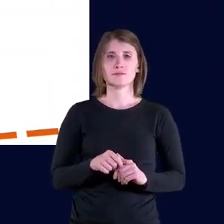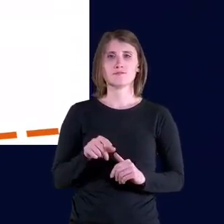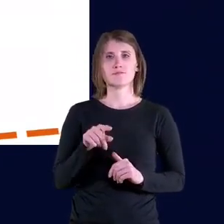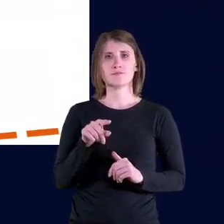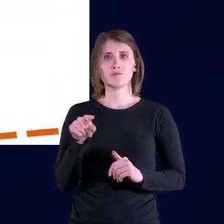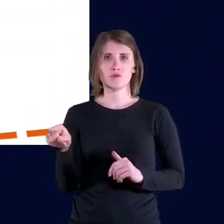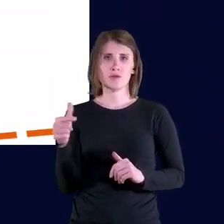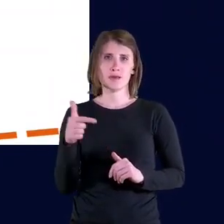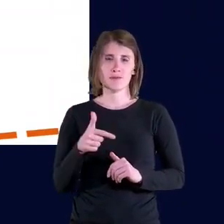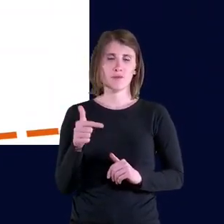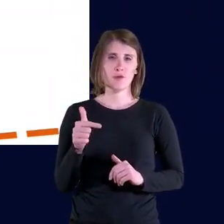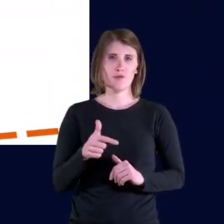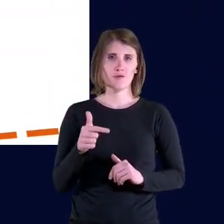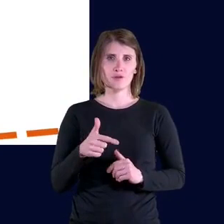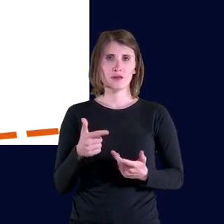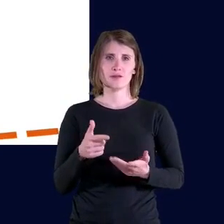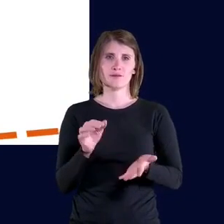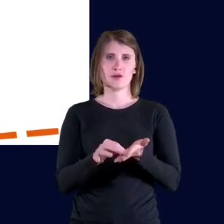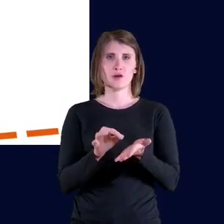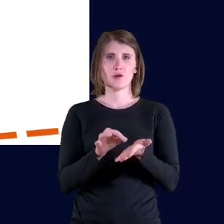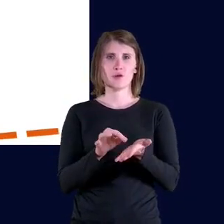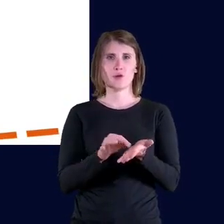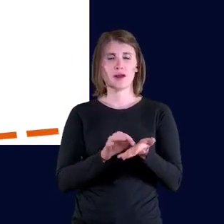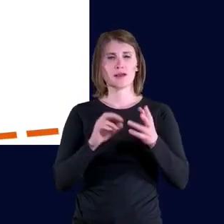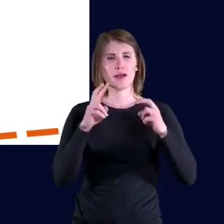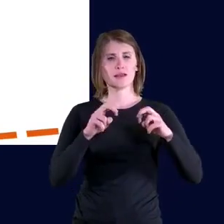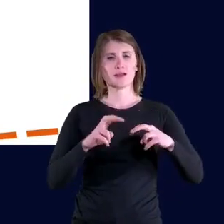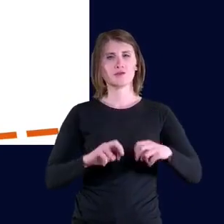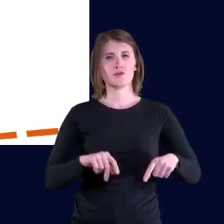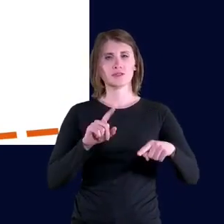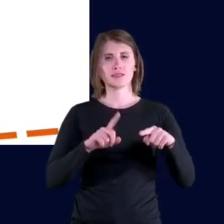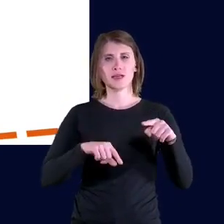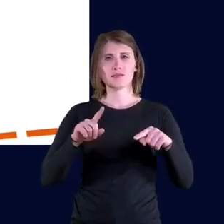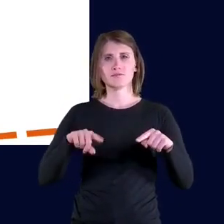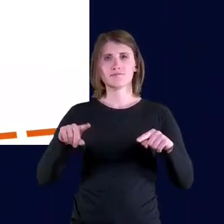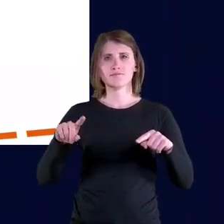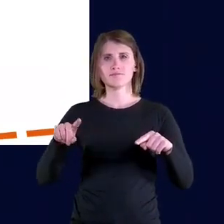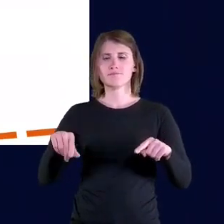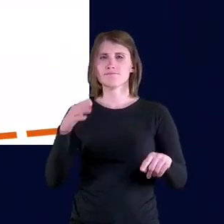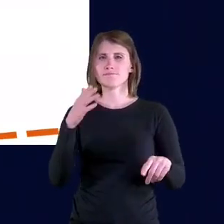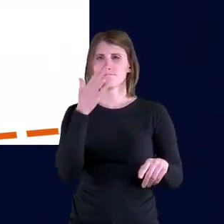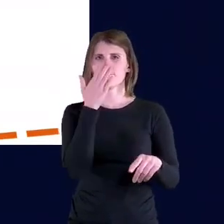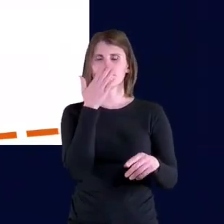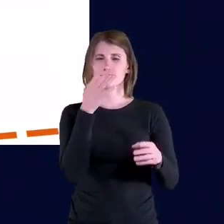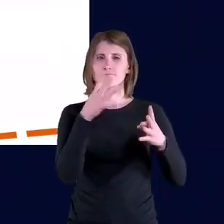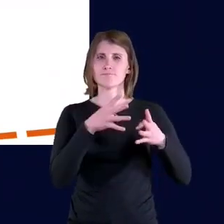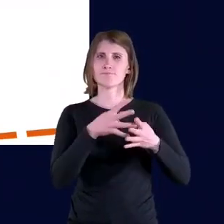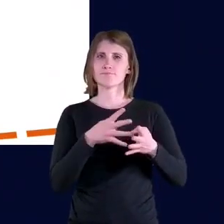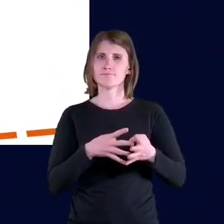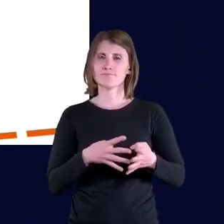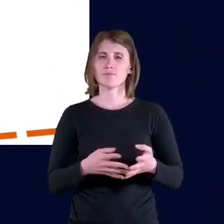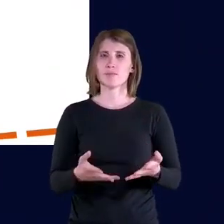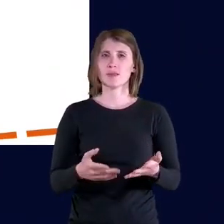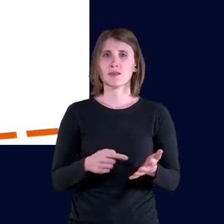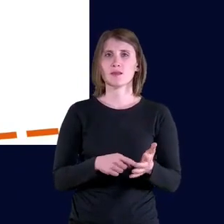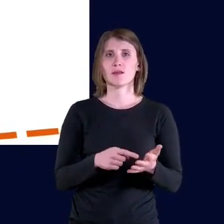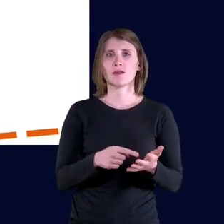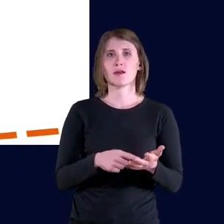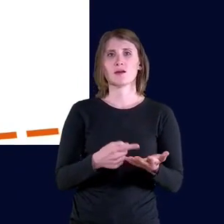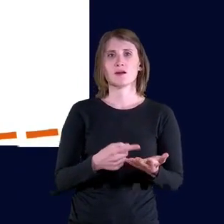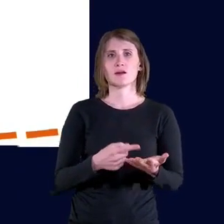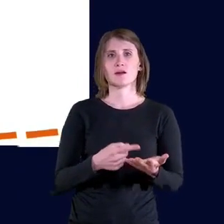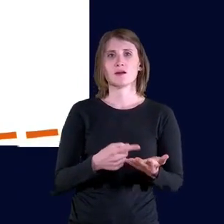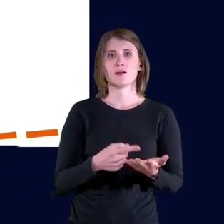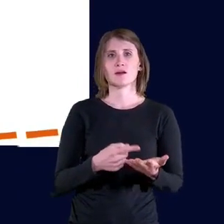powinny stosunkowo regularnie analizować w amoku użytkowania tak aby